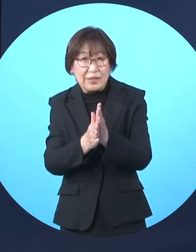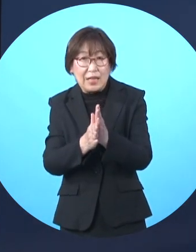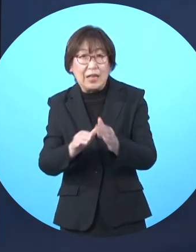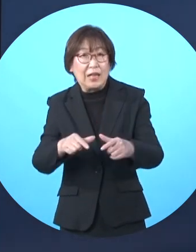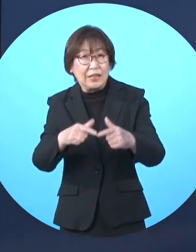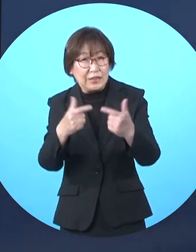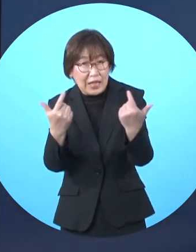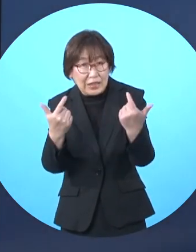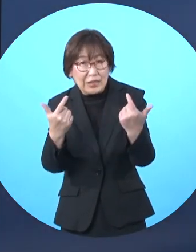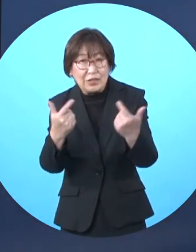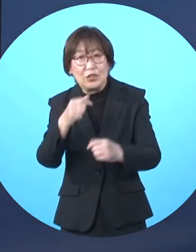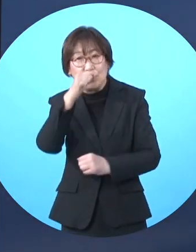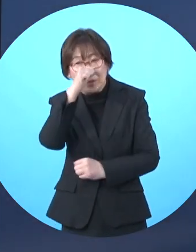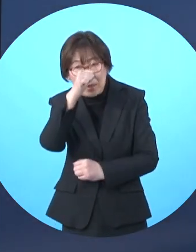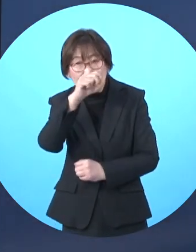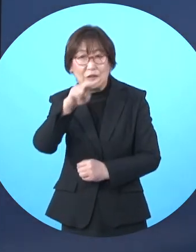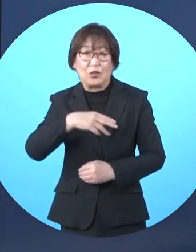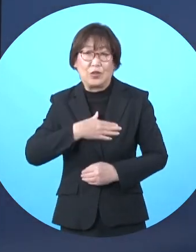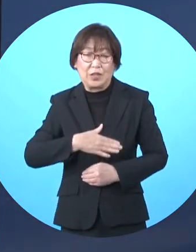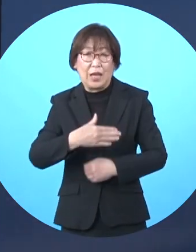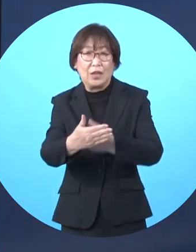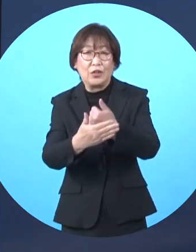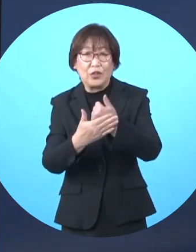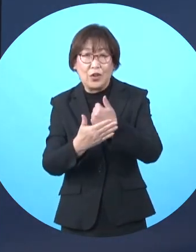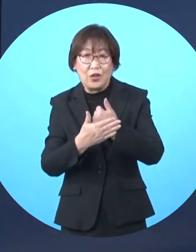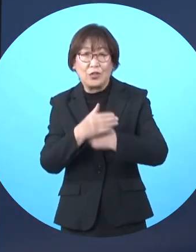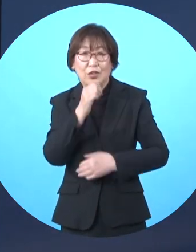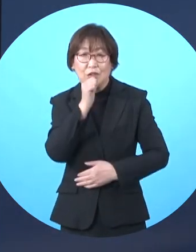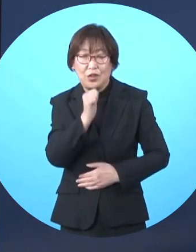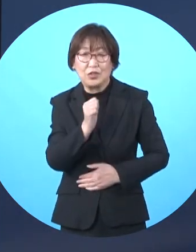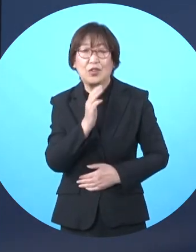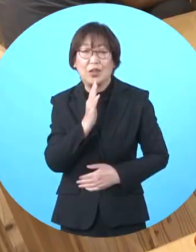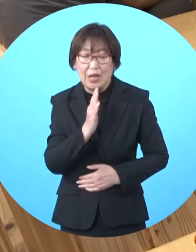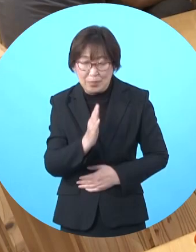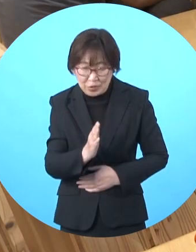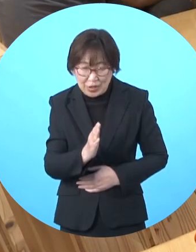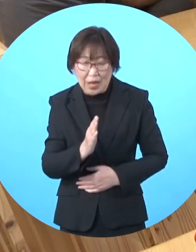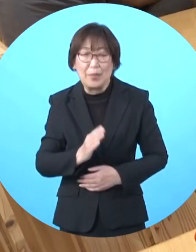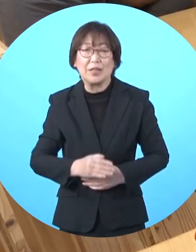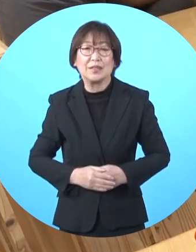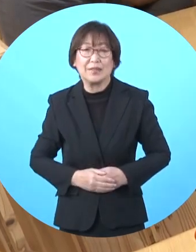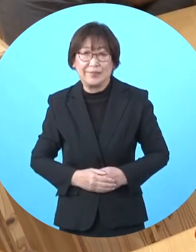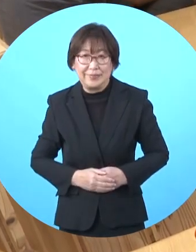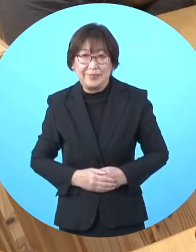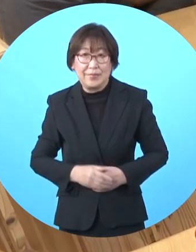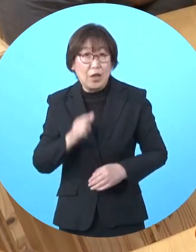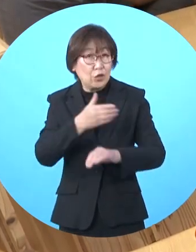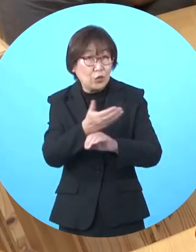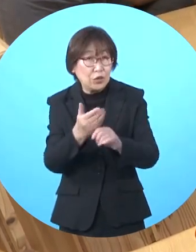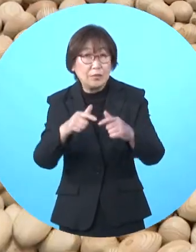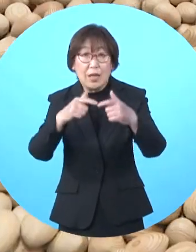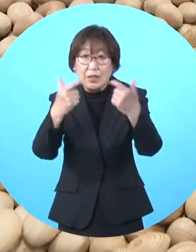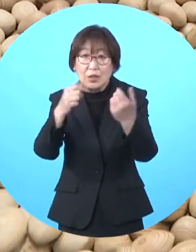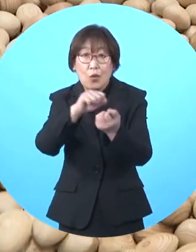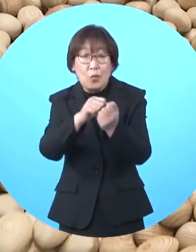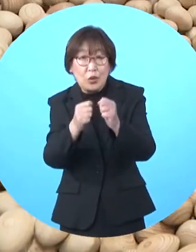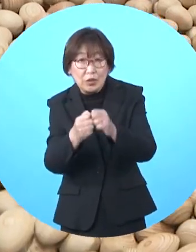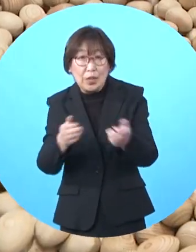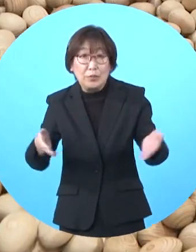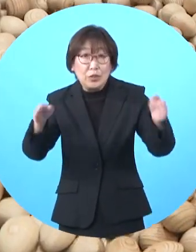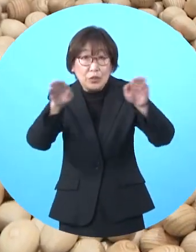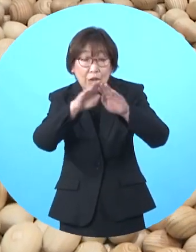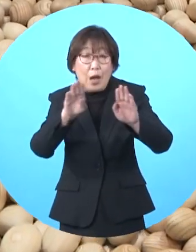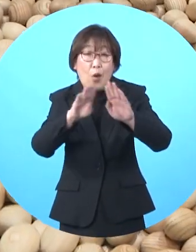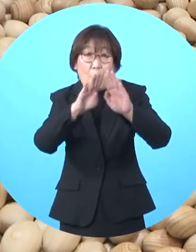さ、ご理解ご協力よろしくお願いを申し上げます。 徳島木のおもちゃ美術館がオープン